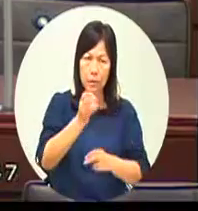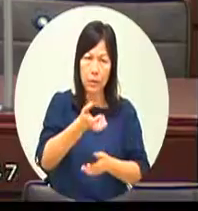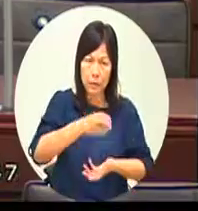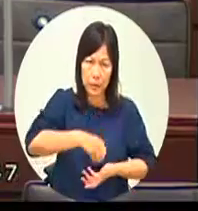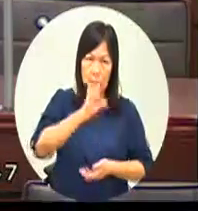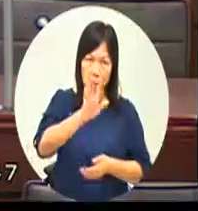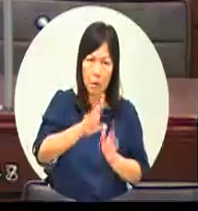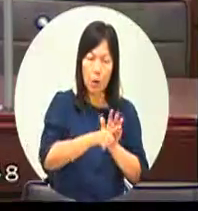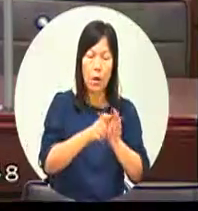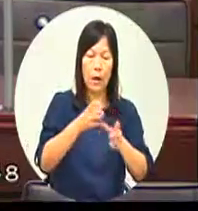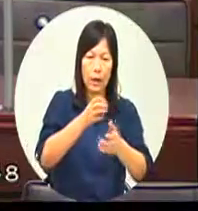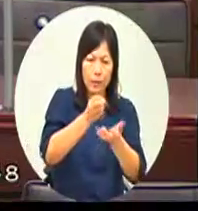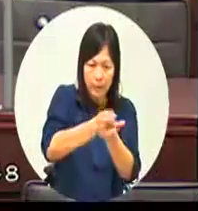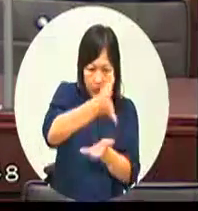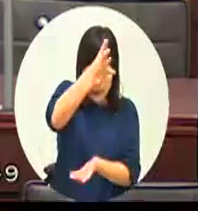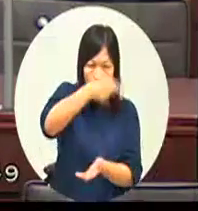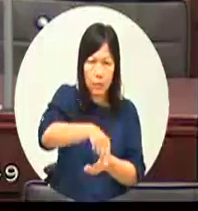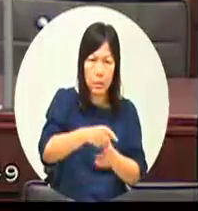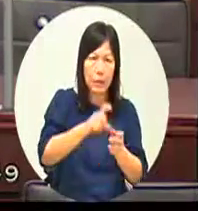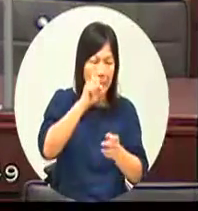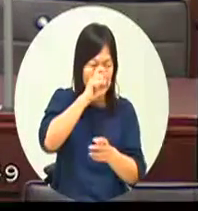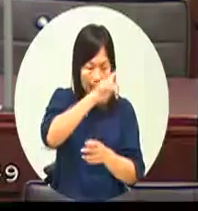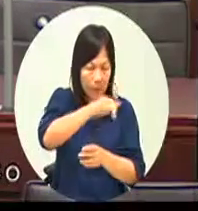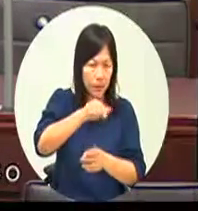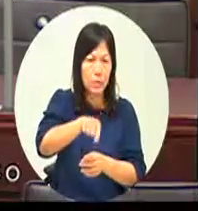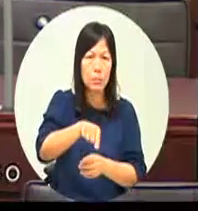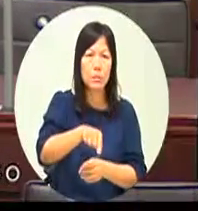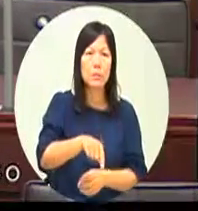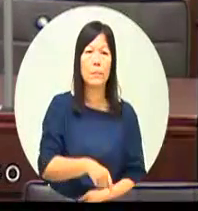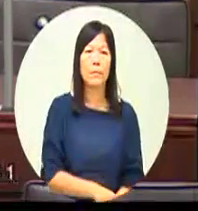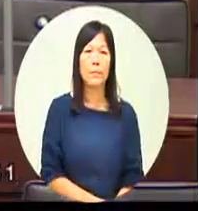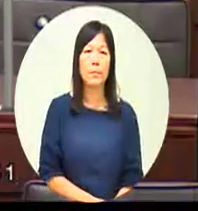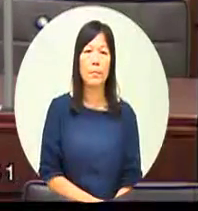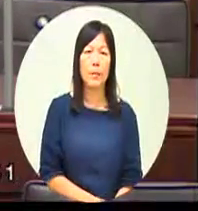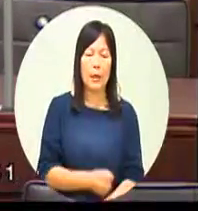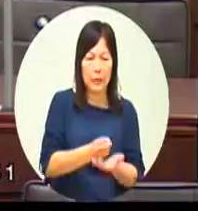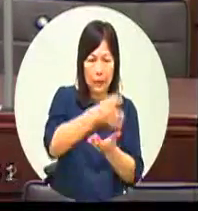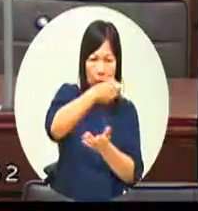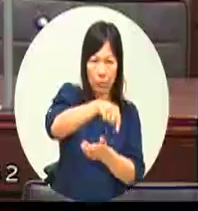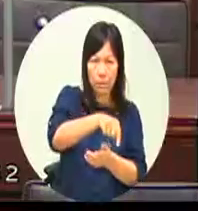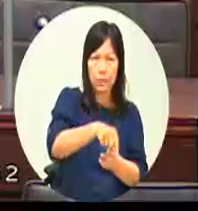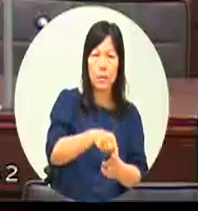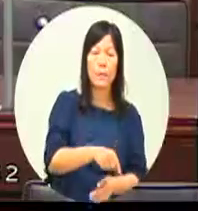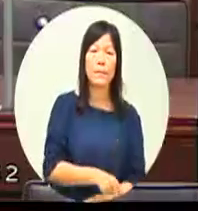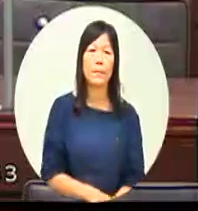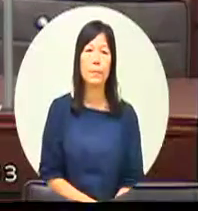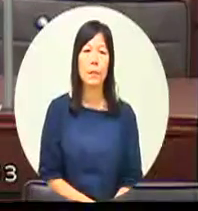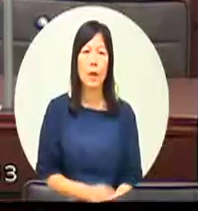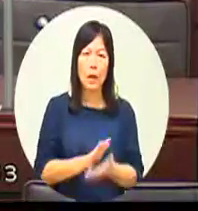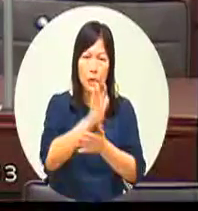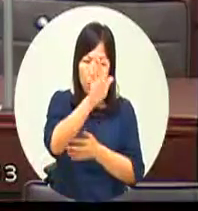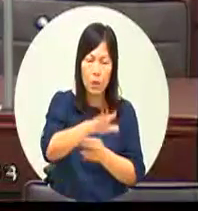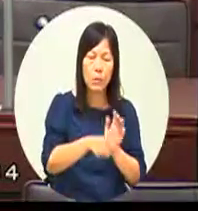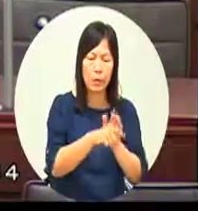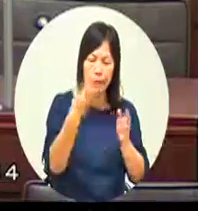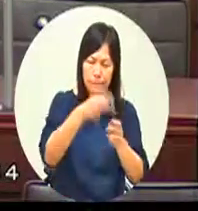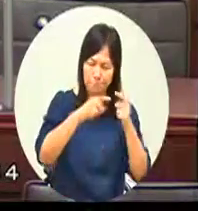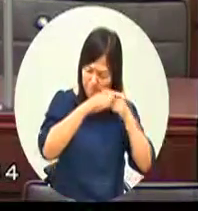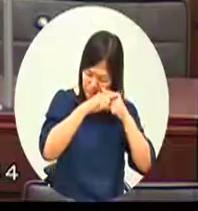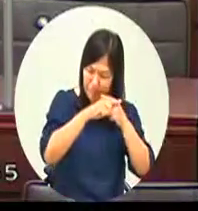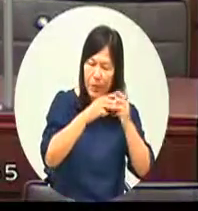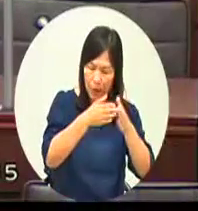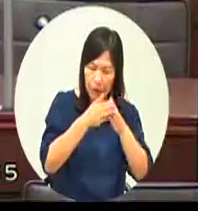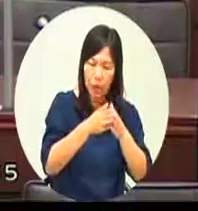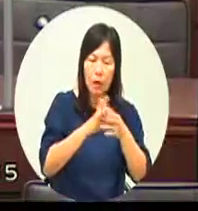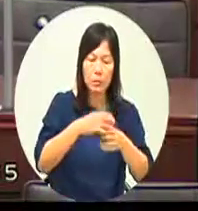关于这个大楼的这一个垃圾的部分哈。大楼这个垃圾部分，我们后面我们研议看看是不是